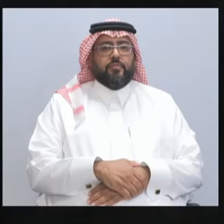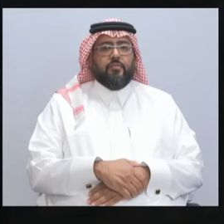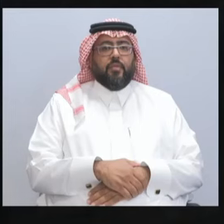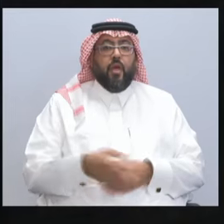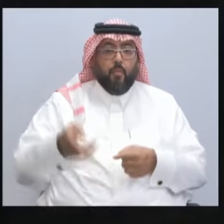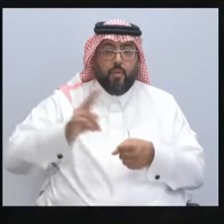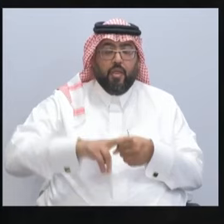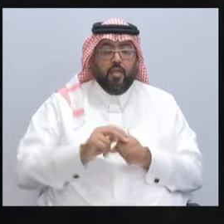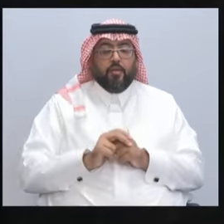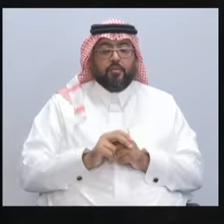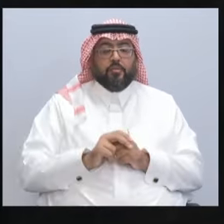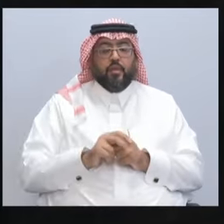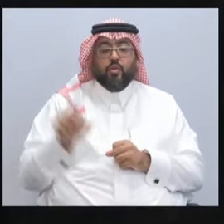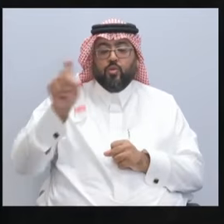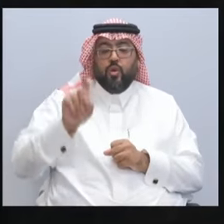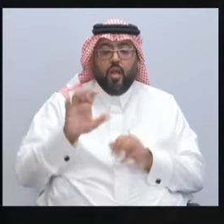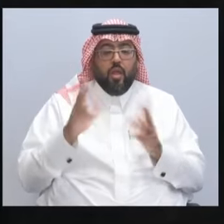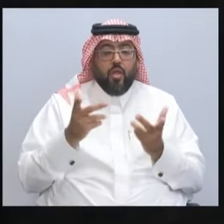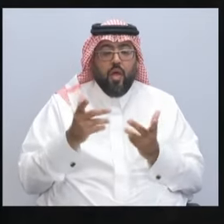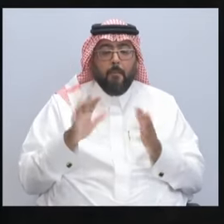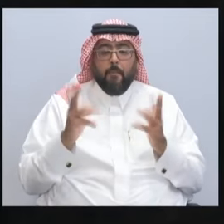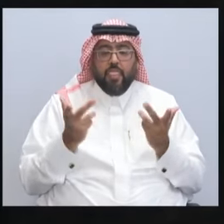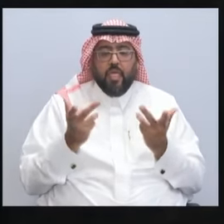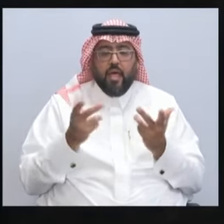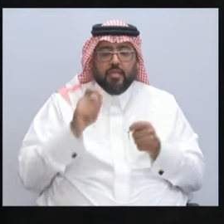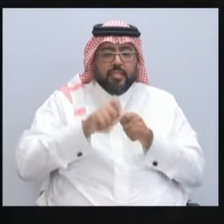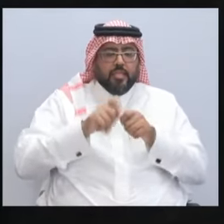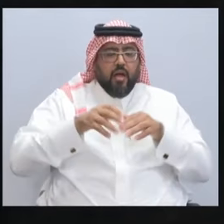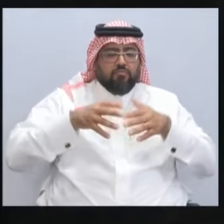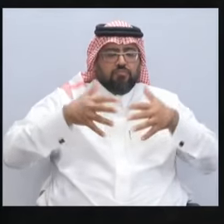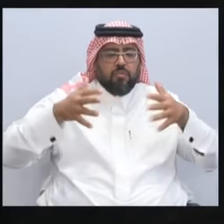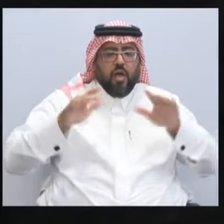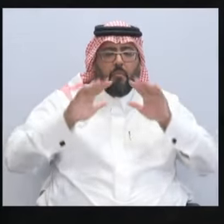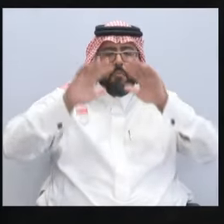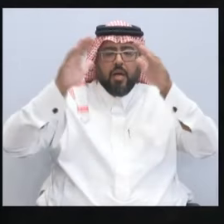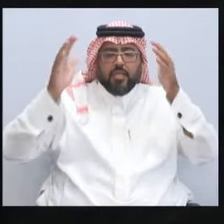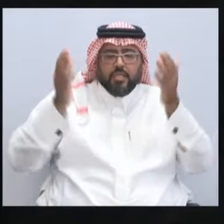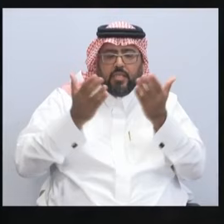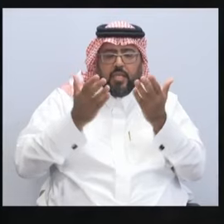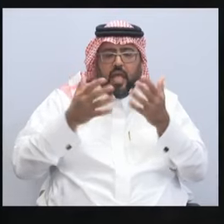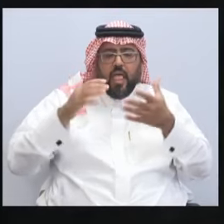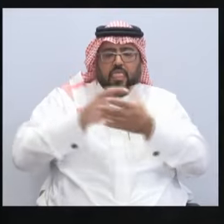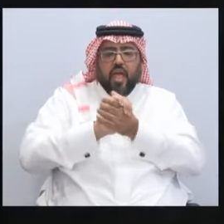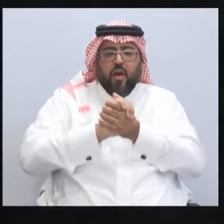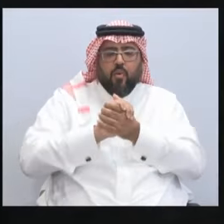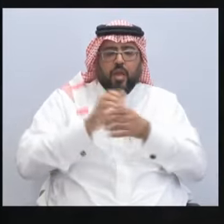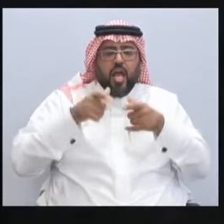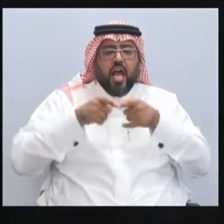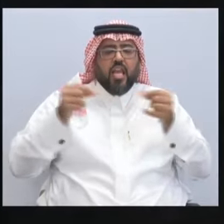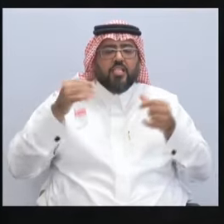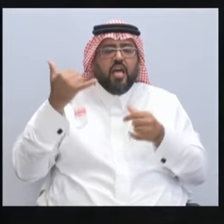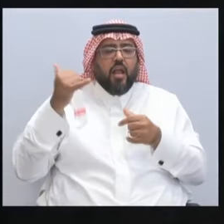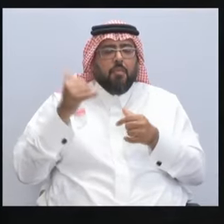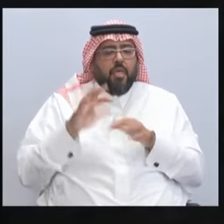رجعنا لكم كان السؤال يقول متى انشا مجلس التعاون لدول الخليج العربيه